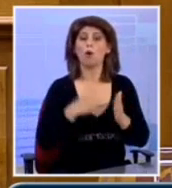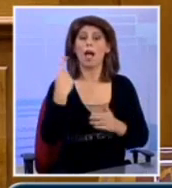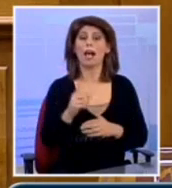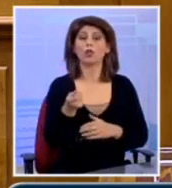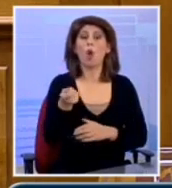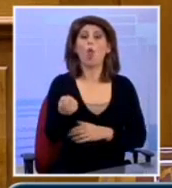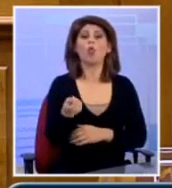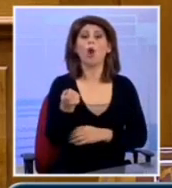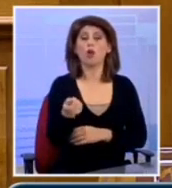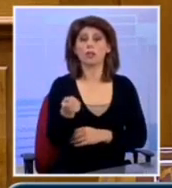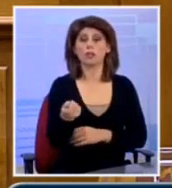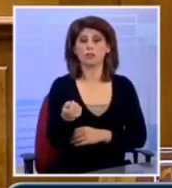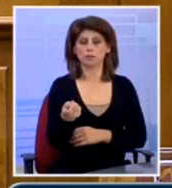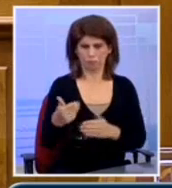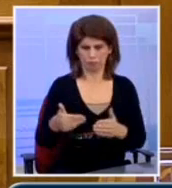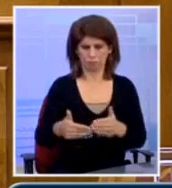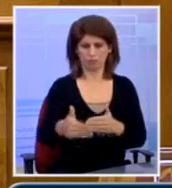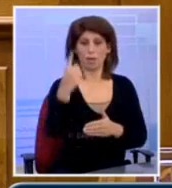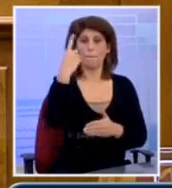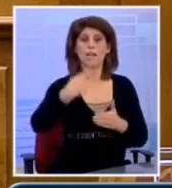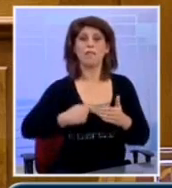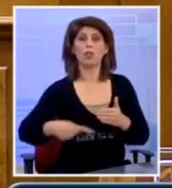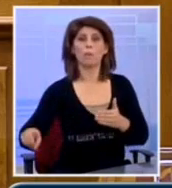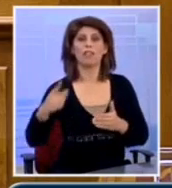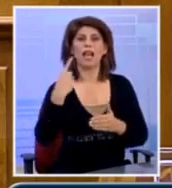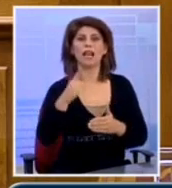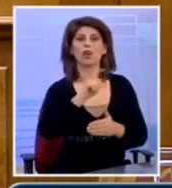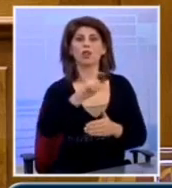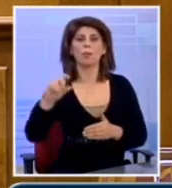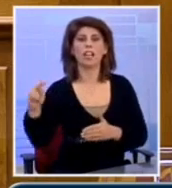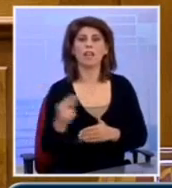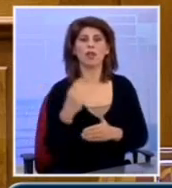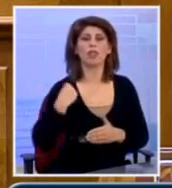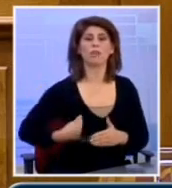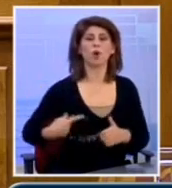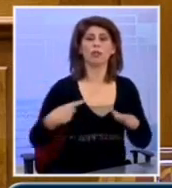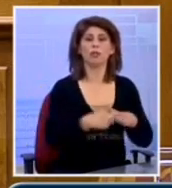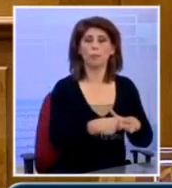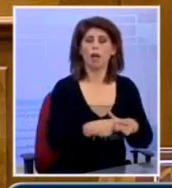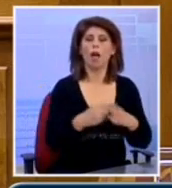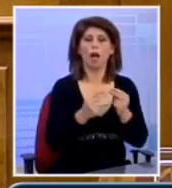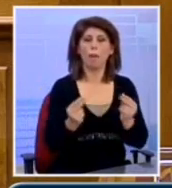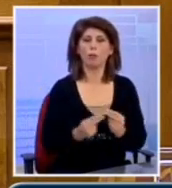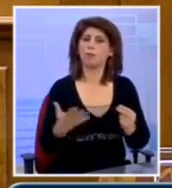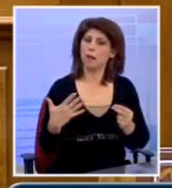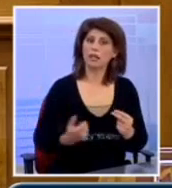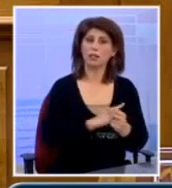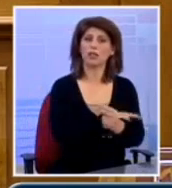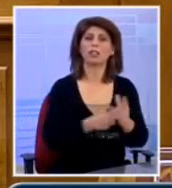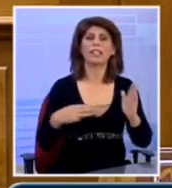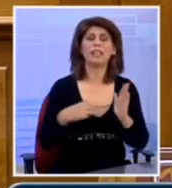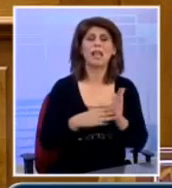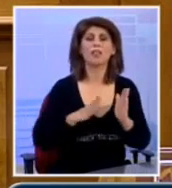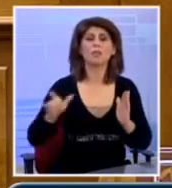δόσεις που μέσα σε λιγότερο από μια εβδομάδα έχει φέρει 100 εκατομμύρια ευρώ στα δημόσια ταμεία και έχει δώσει τη δυνατότητα σε